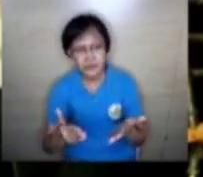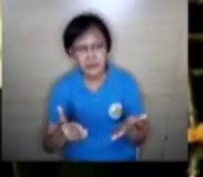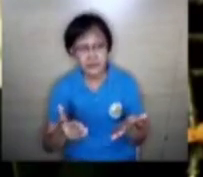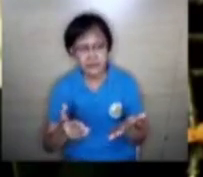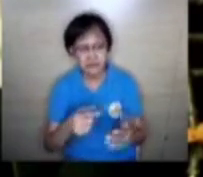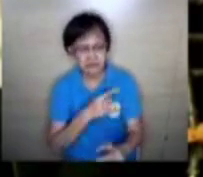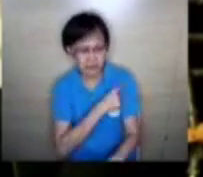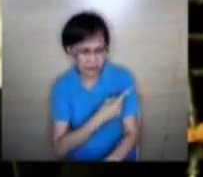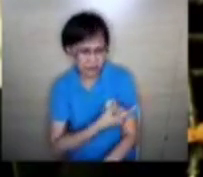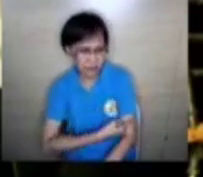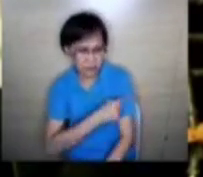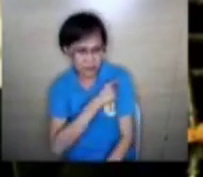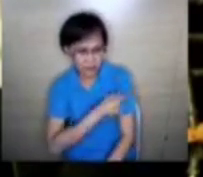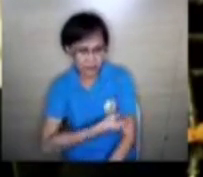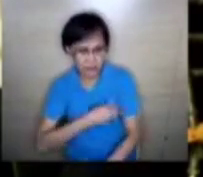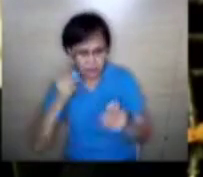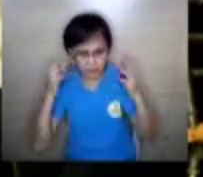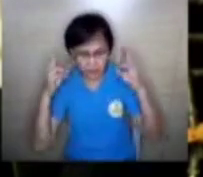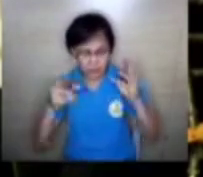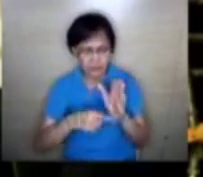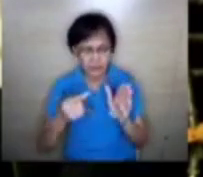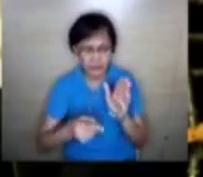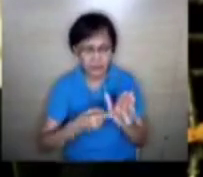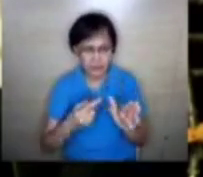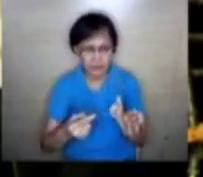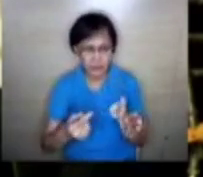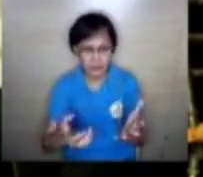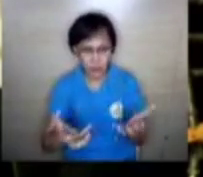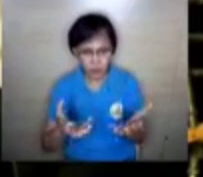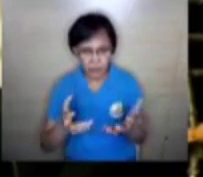alkalde tungo sa mas inklusibong pag-gobyerno.